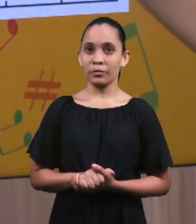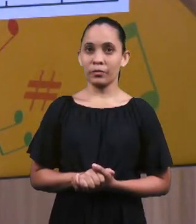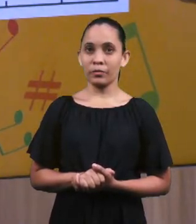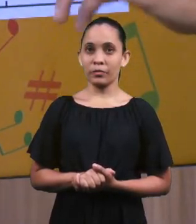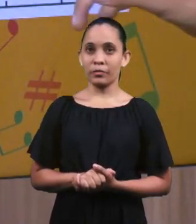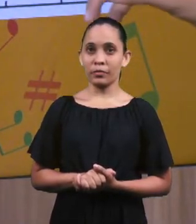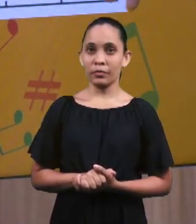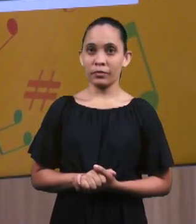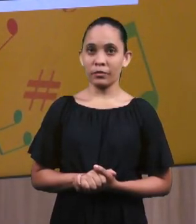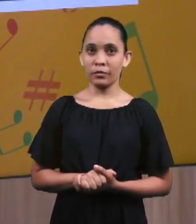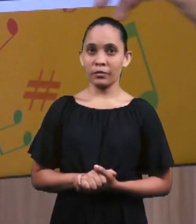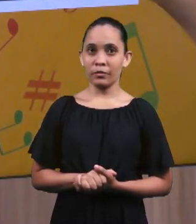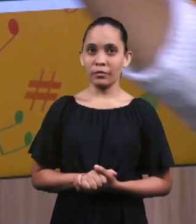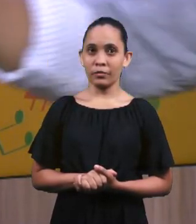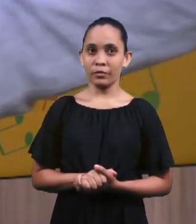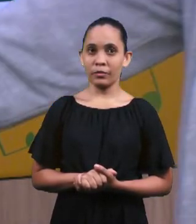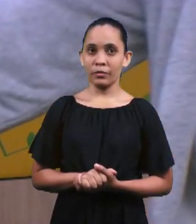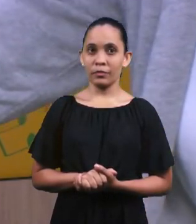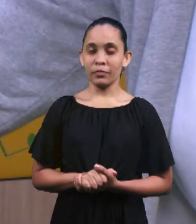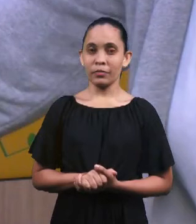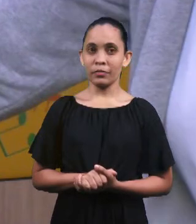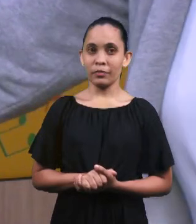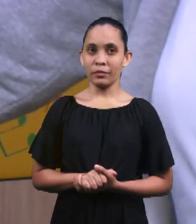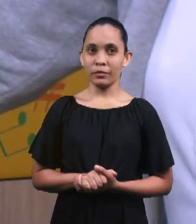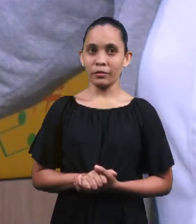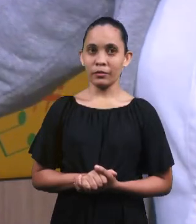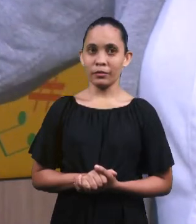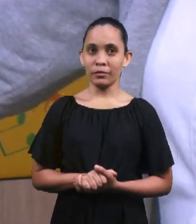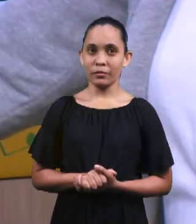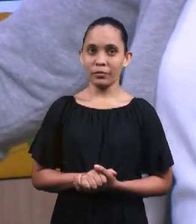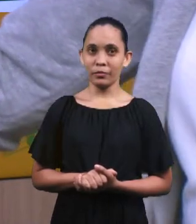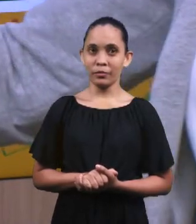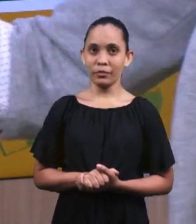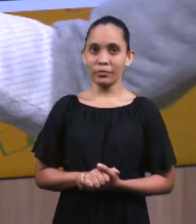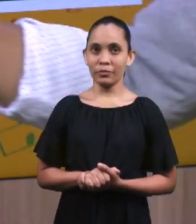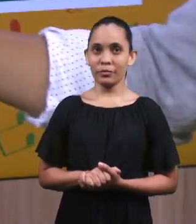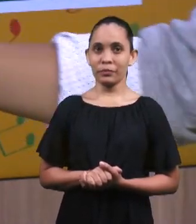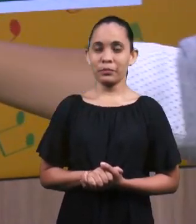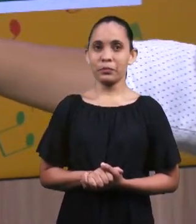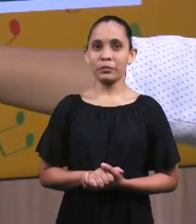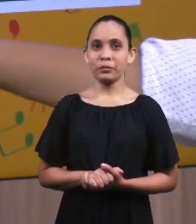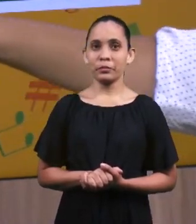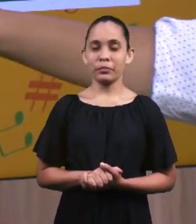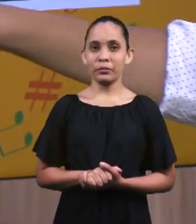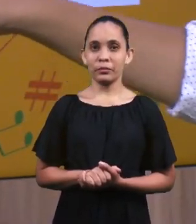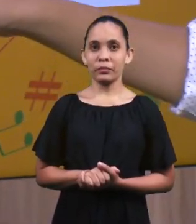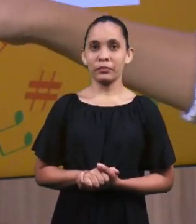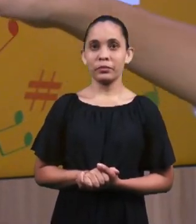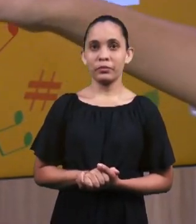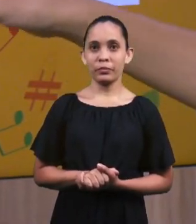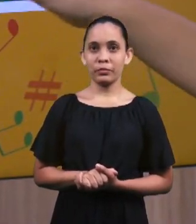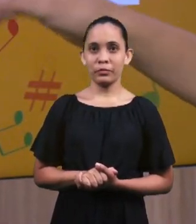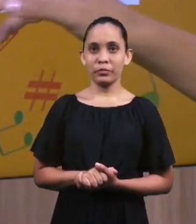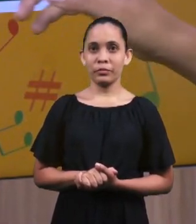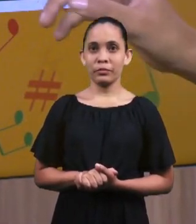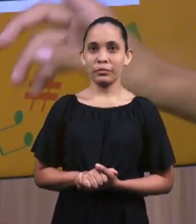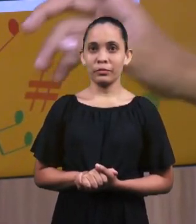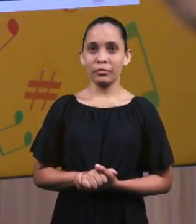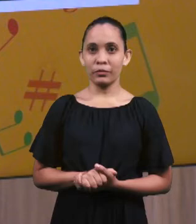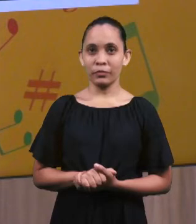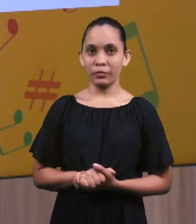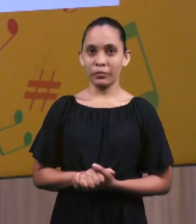lá, sol, mi. Dó, ré, mi, sol, ré, mi,